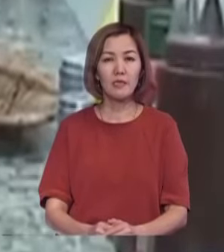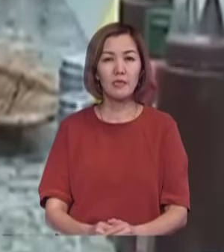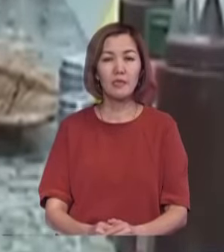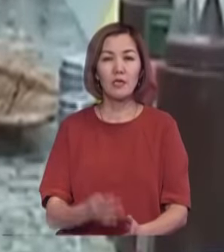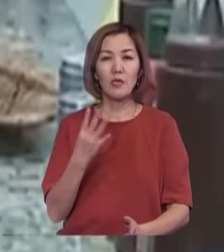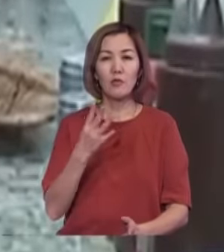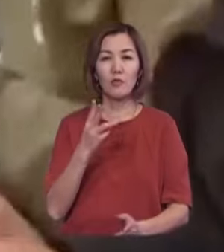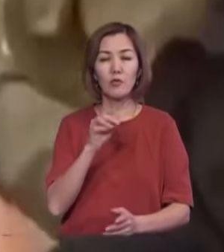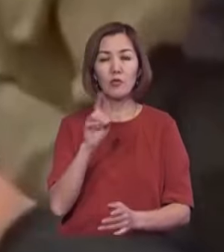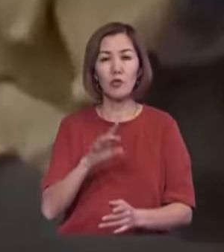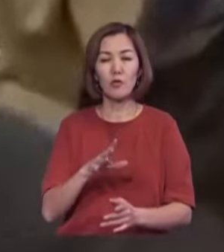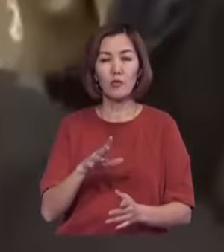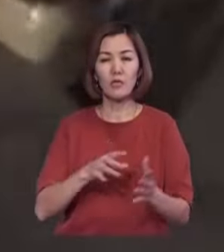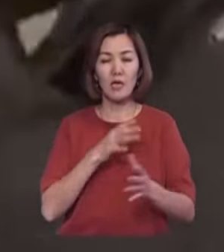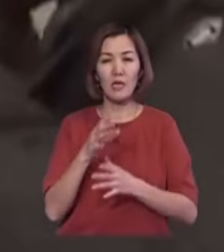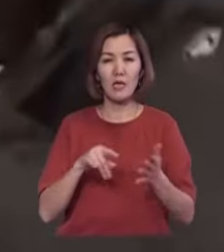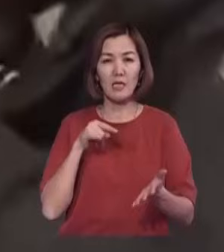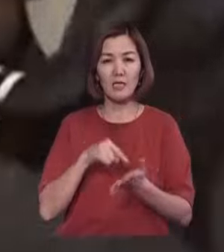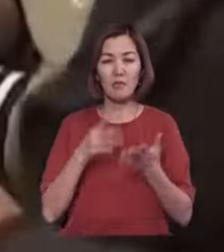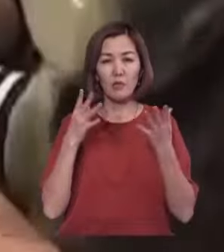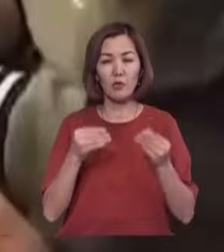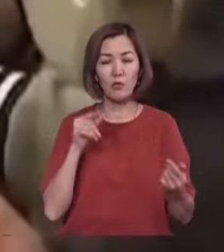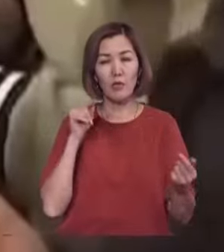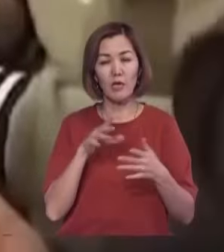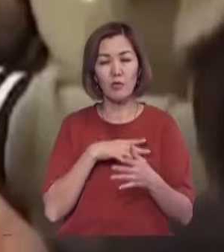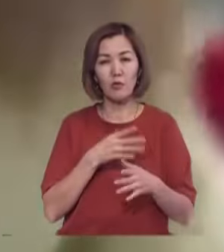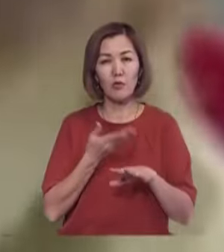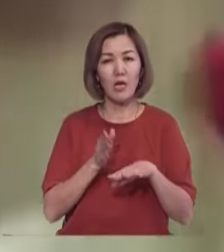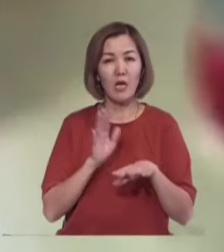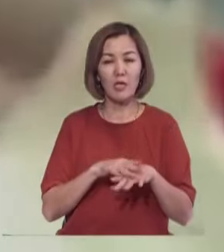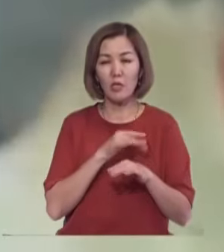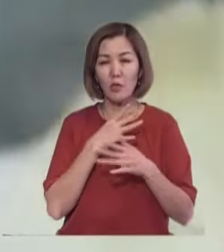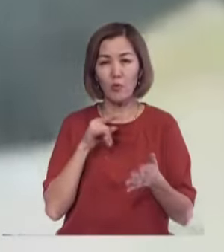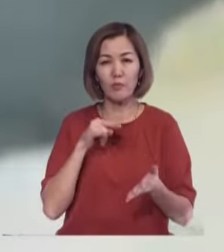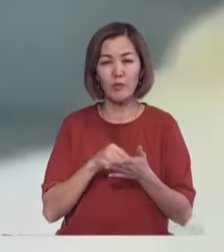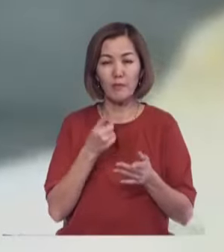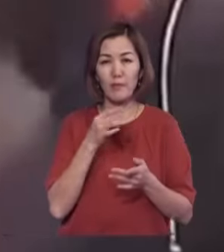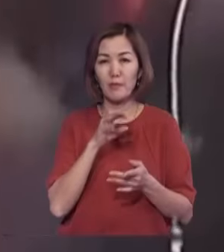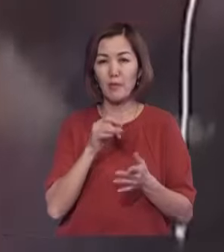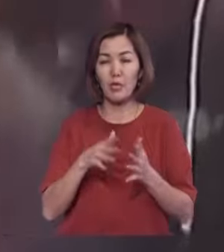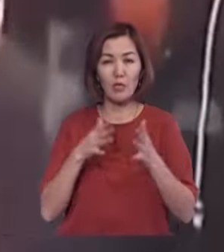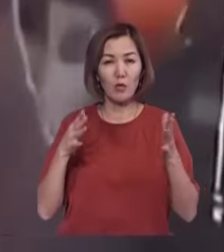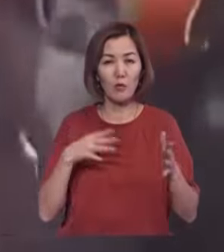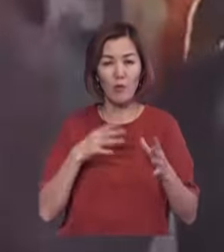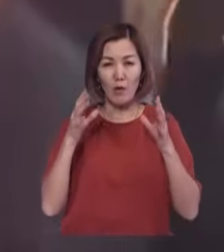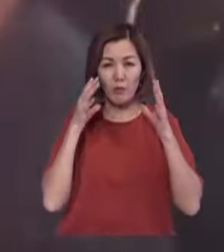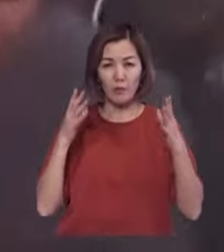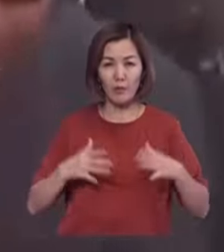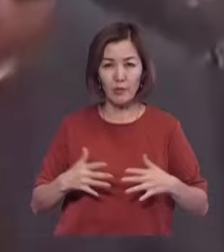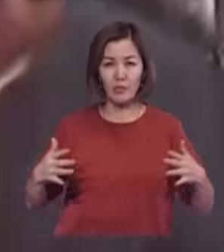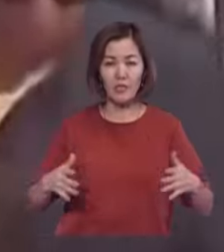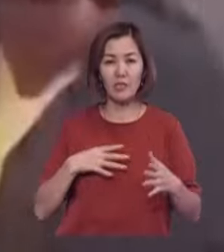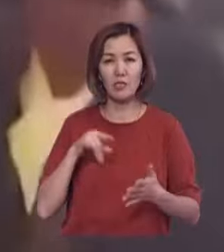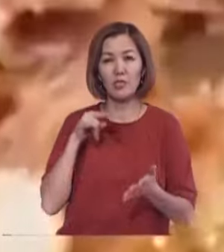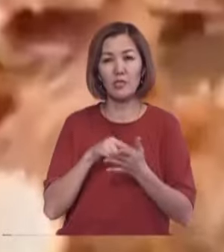4-ші наурыз халықаралық семіздікпен күрес күні. Әлемде қазір артық салмақты адам саны 1 миллиардтан асып кеткен. Яғни жер бетіндегі әрбір